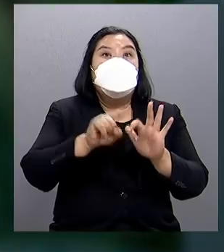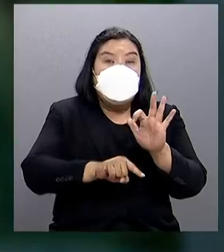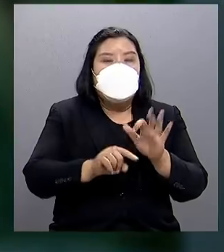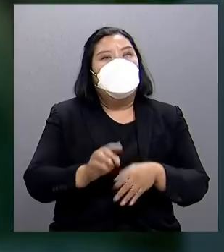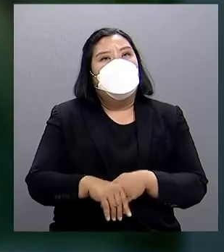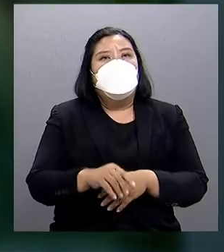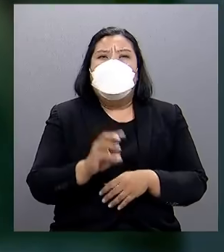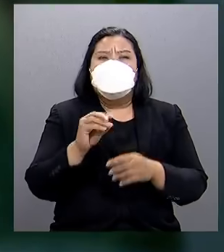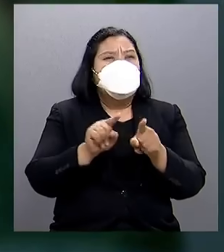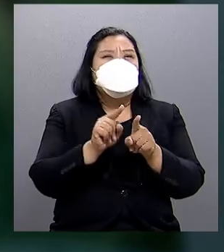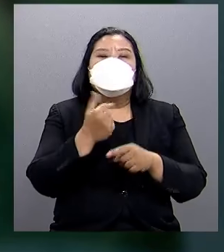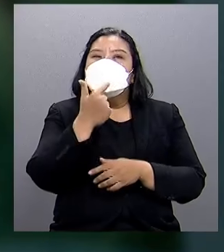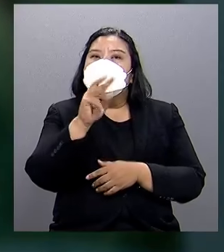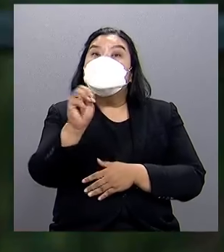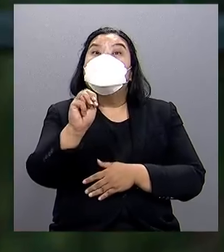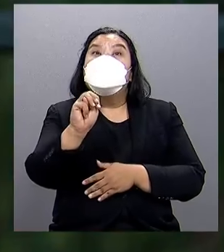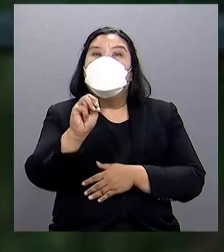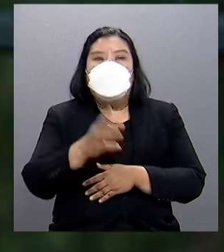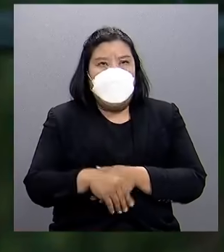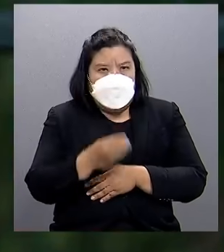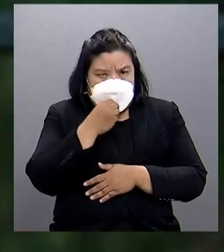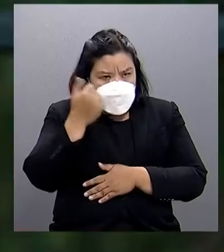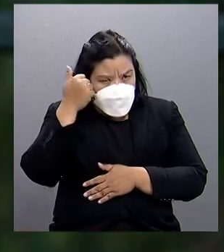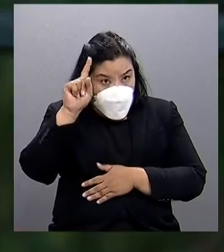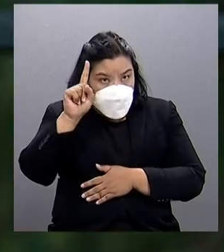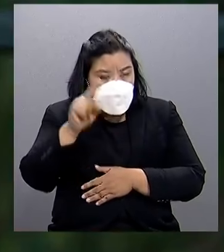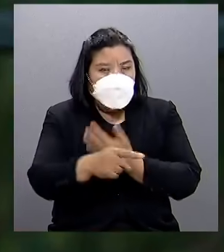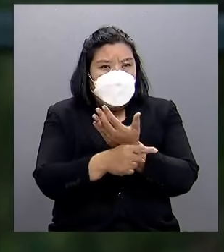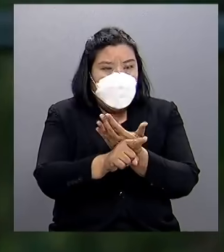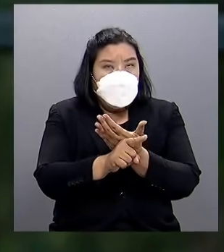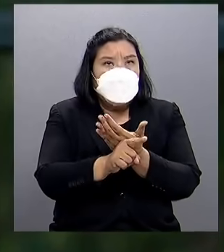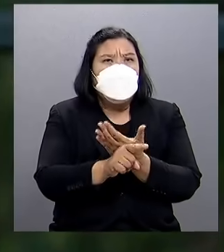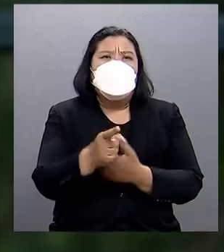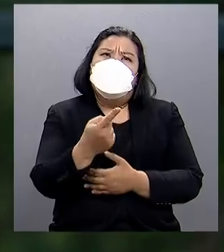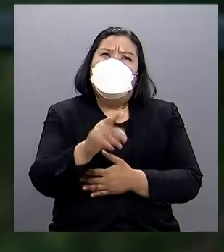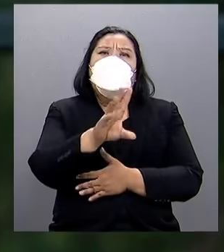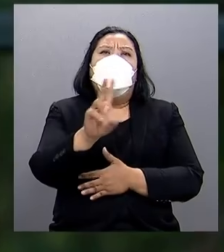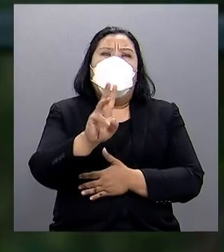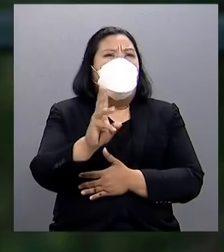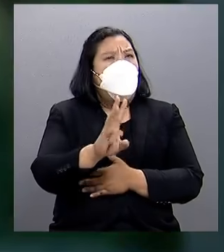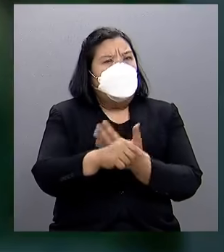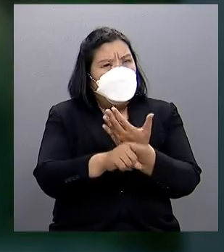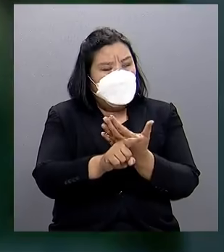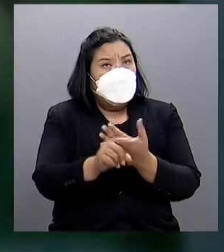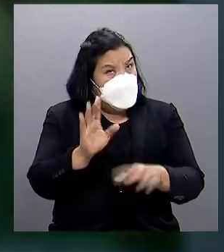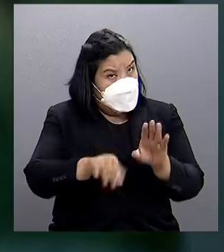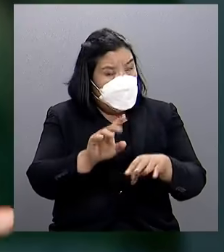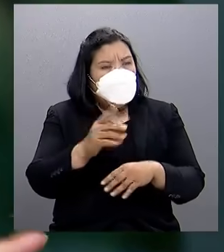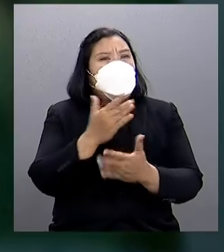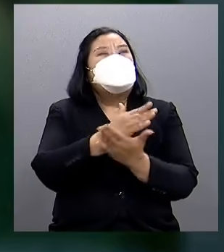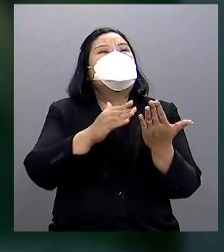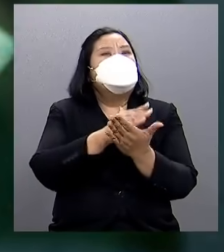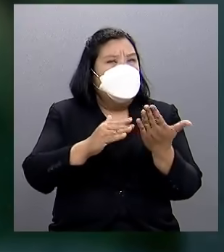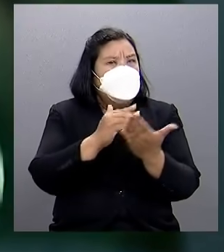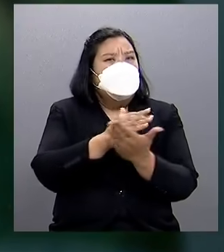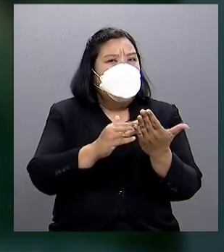ร ก็เยอะนะคะเพราะเกือบกิโลเลยค่ะ ใช่ครับคือประมาณครึ่งกิโลเศษอะ600กรัมแต่ว่าฝรั่งเนาะเขาก็กินแบบ ไปเรื่อยๆไม่ได้แบ